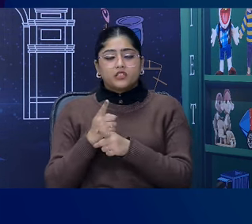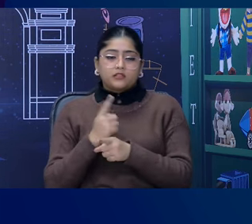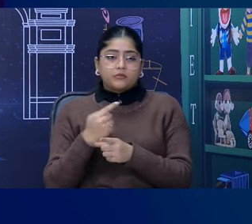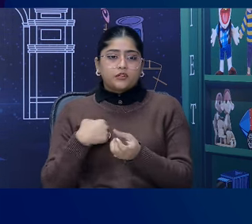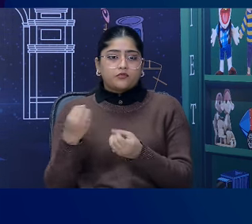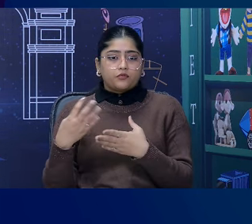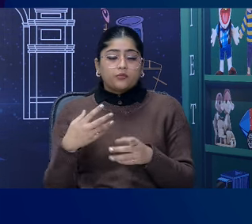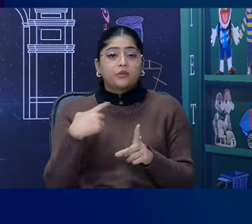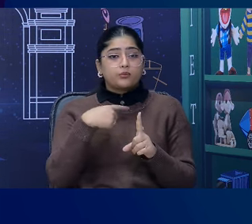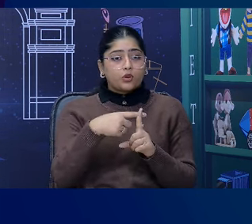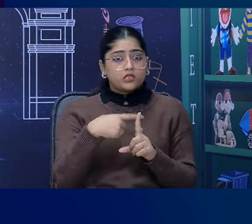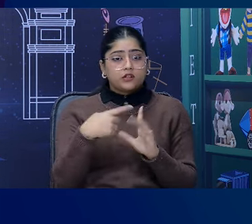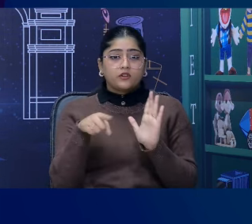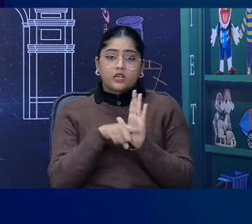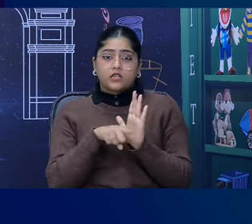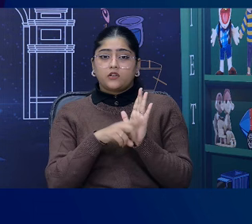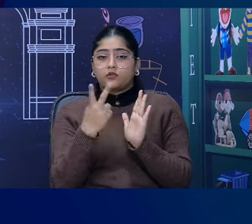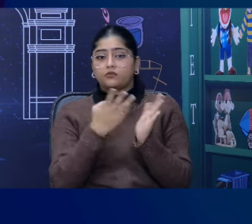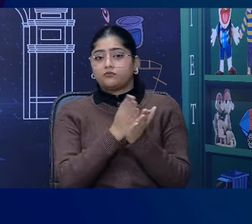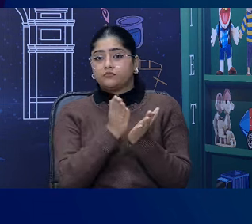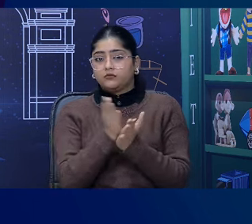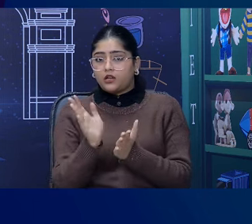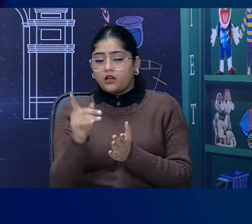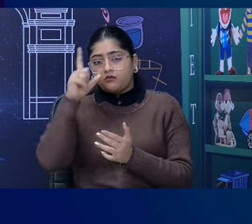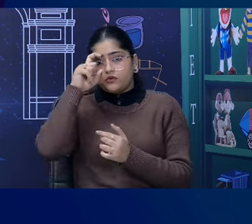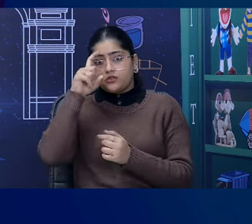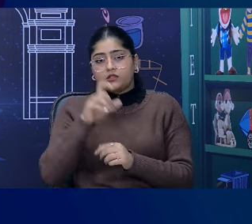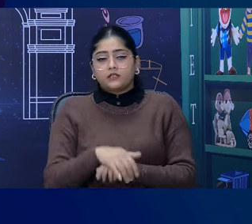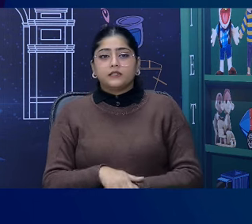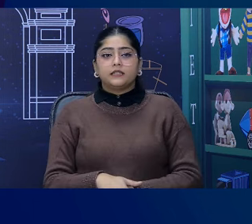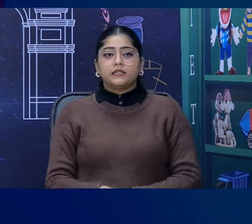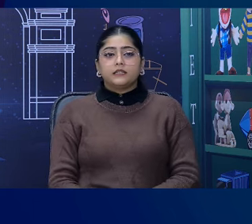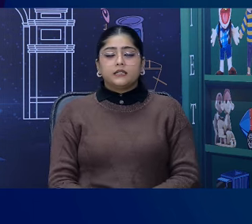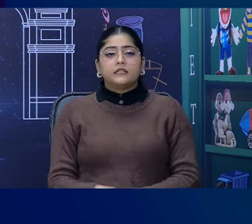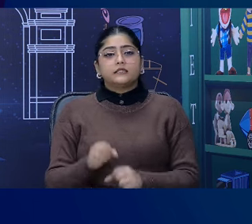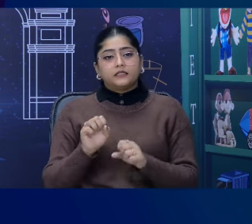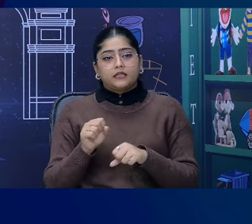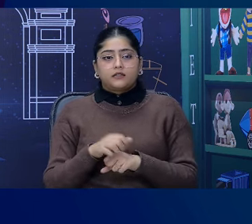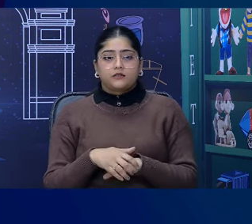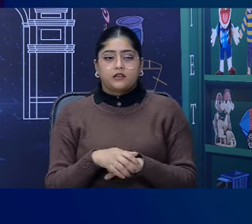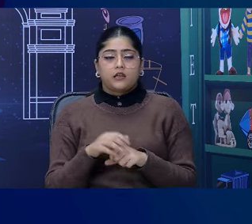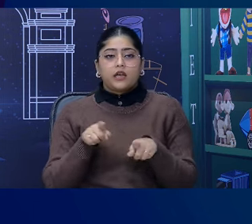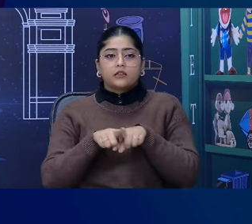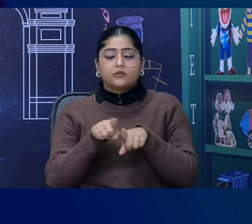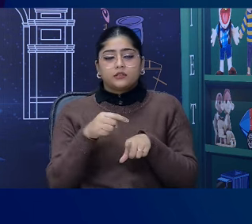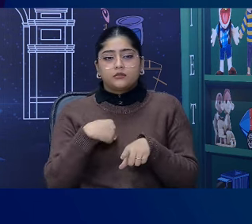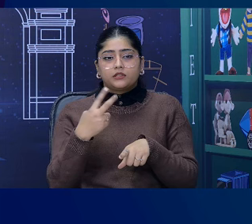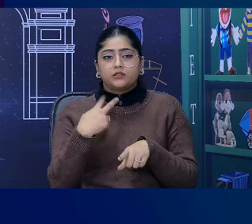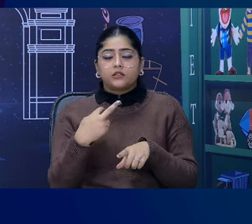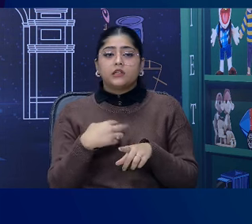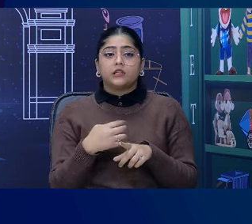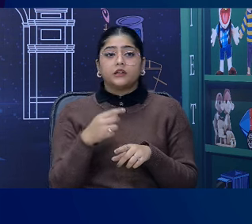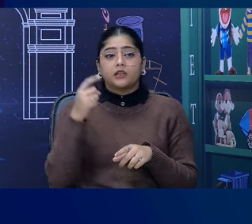पॉजिटिव एंड नेगेटिव तो पॉजिटिव स्ट्रेस रहे तो ज्यादा अच्छा बिल्कुल सी जैसे आपने बोला वो हमारे हाथ में जैसे हमने कहा रिफ्रेमिंग योर